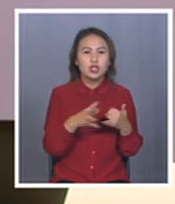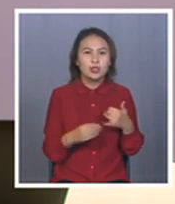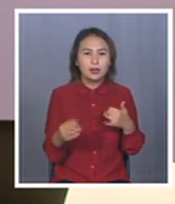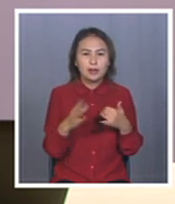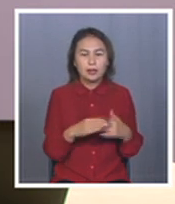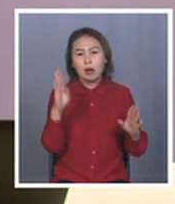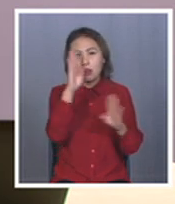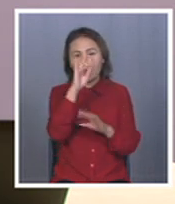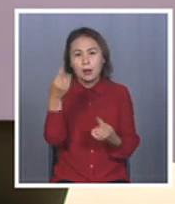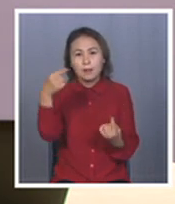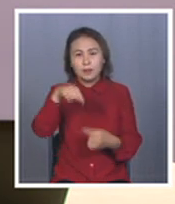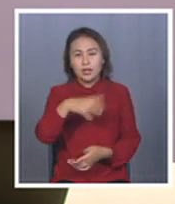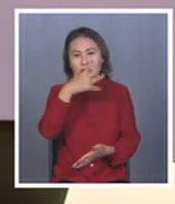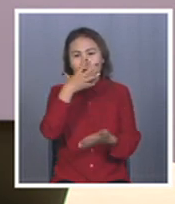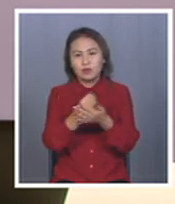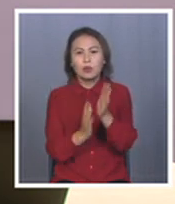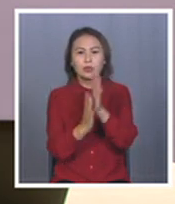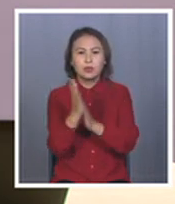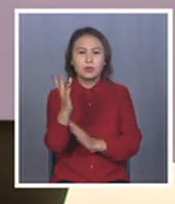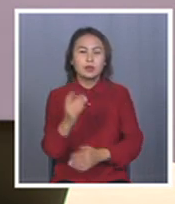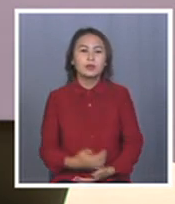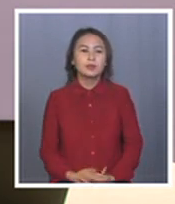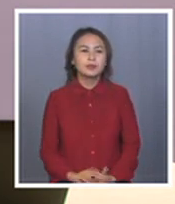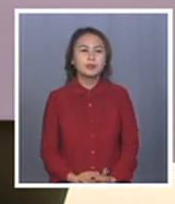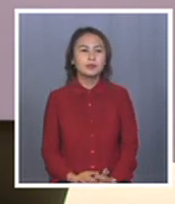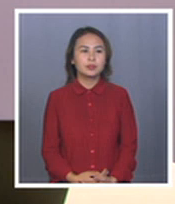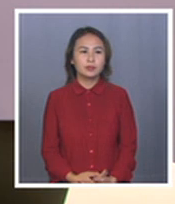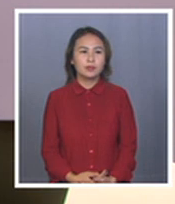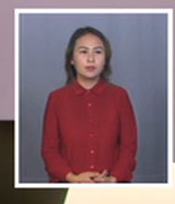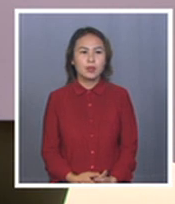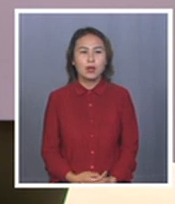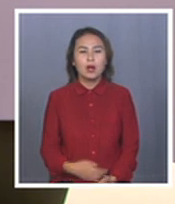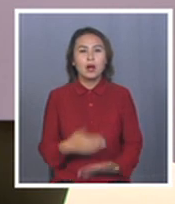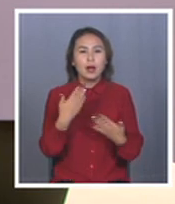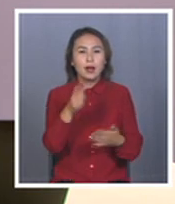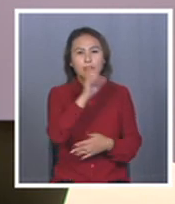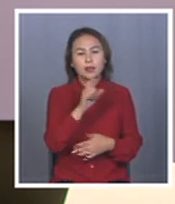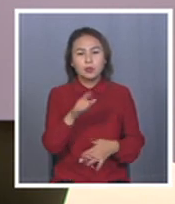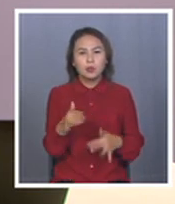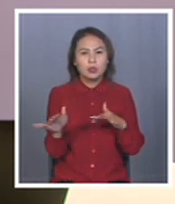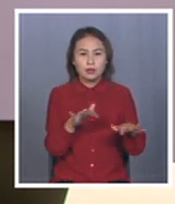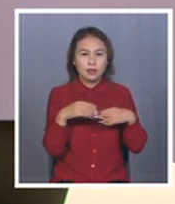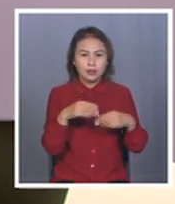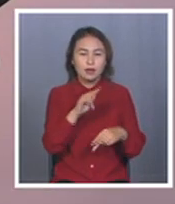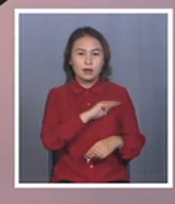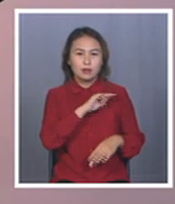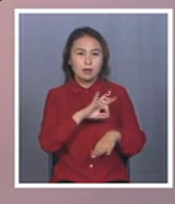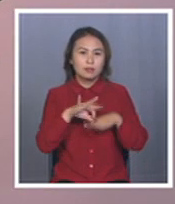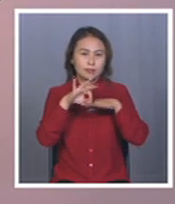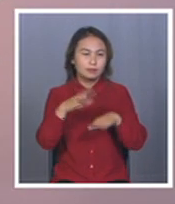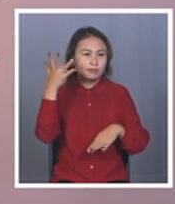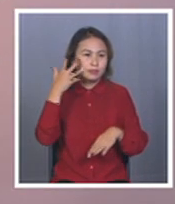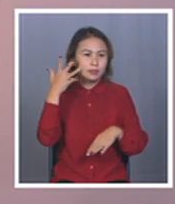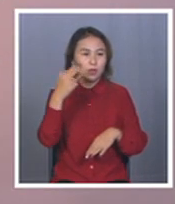климаты бұл өсімдіктерге өте қолайлы. Адамдар осы жерде шаруашылық қызметтерді атқарғанда,